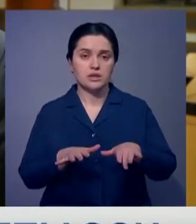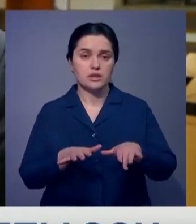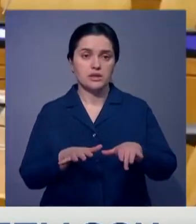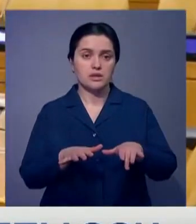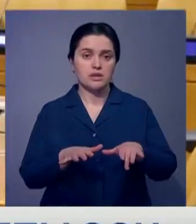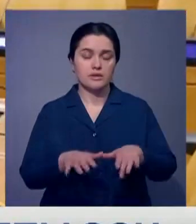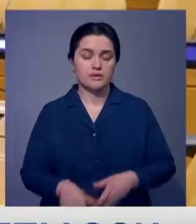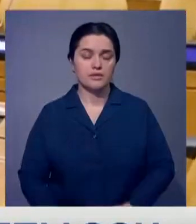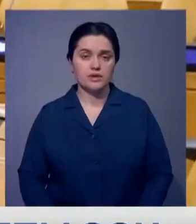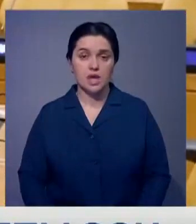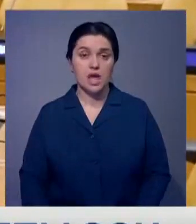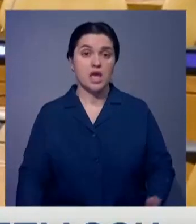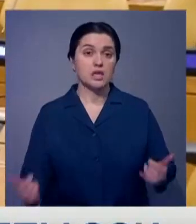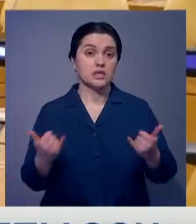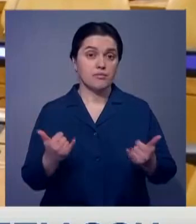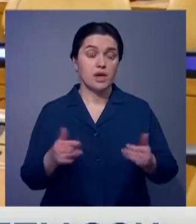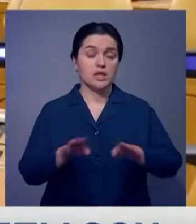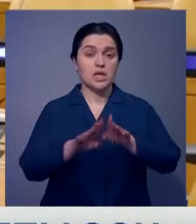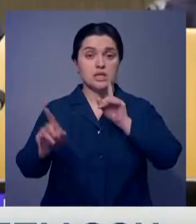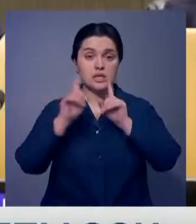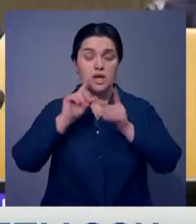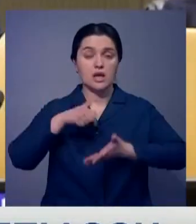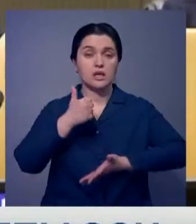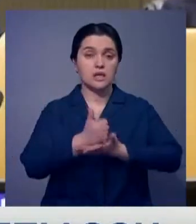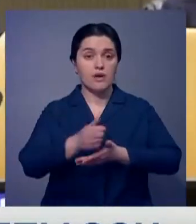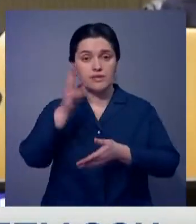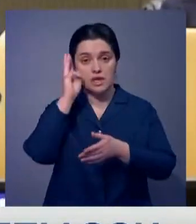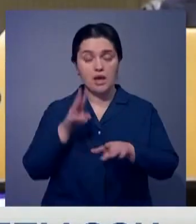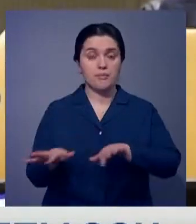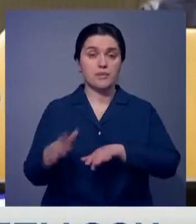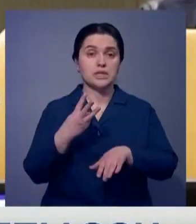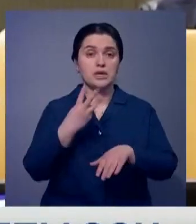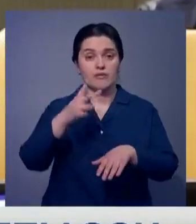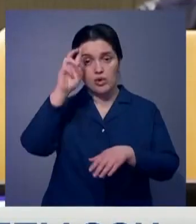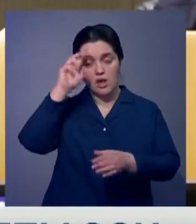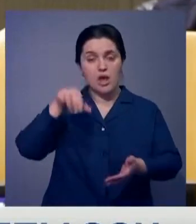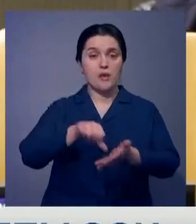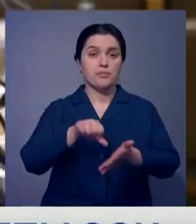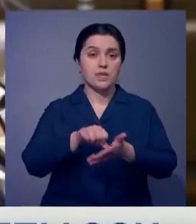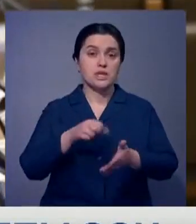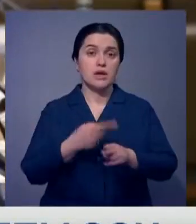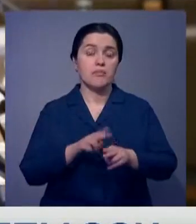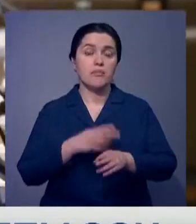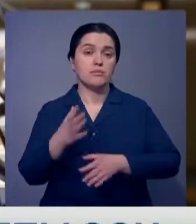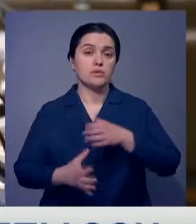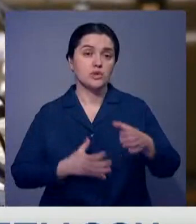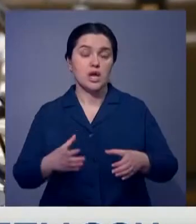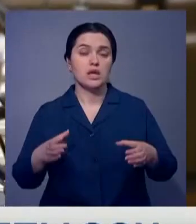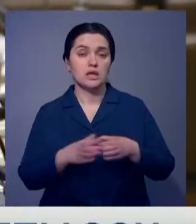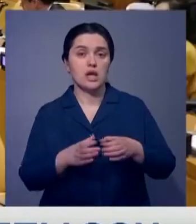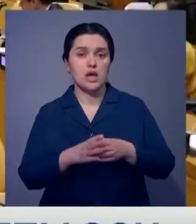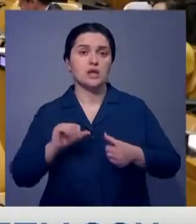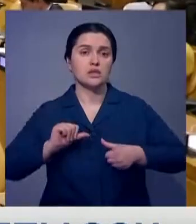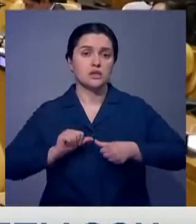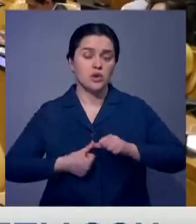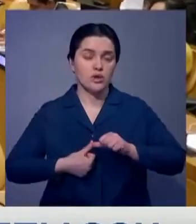центрам торговли. Теперь такие заседания глав дипломатических миссий 32 государств, представители международных организаций и экспертов проводятся